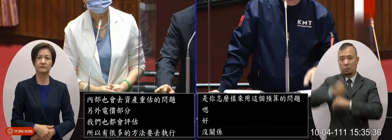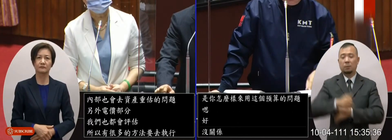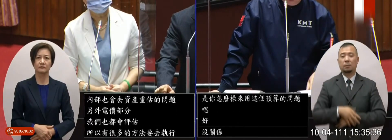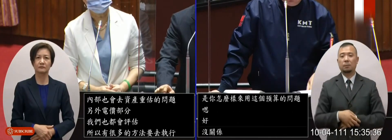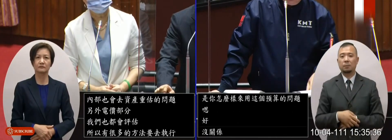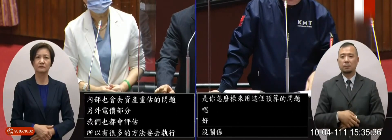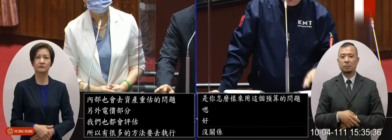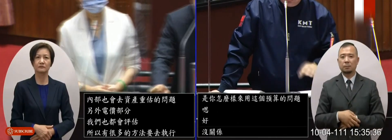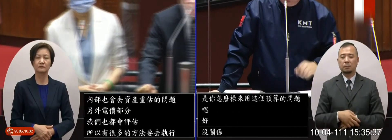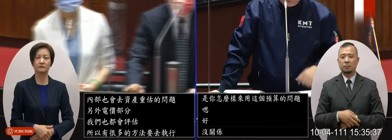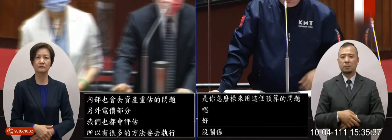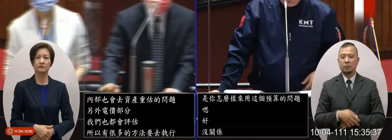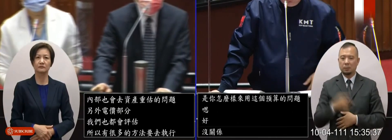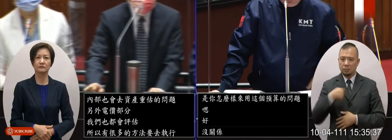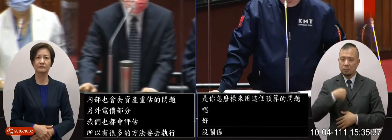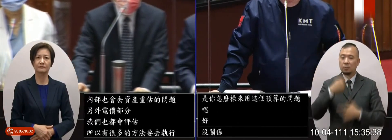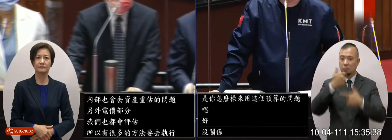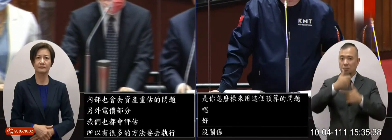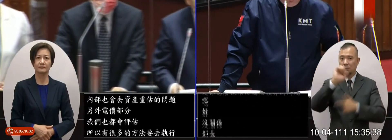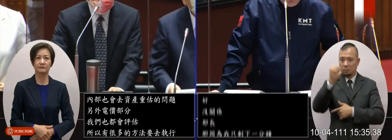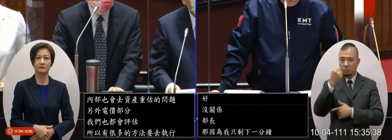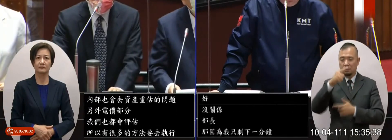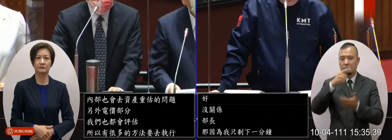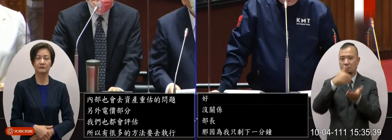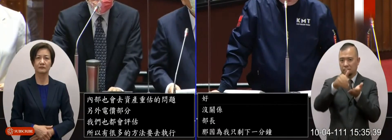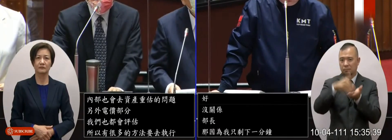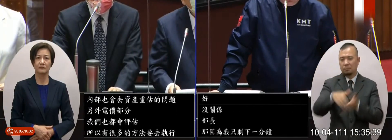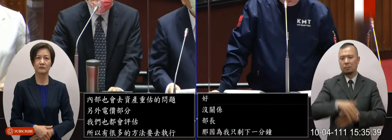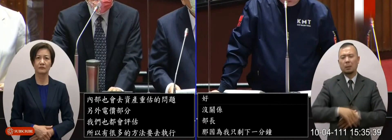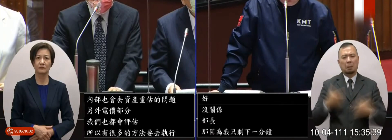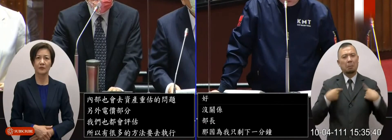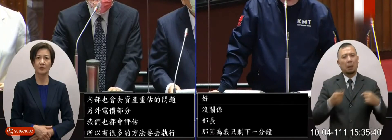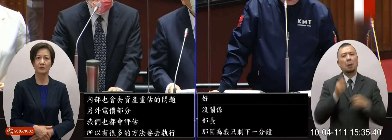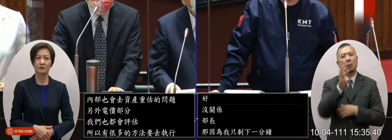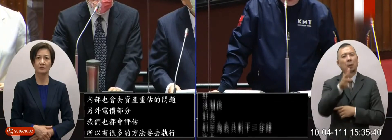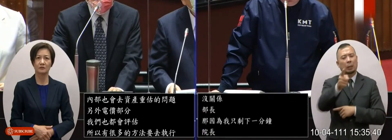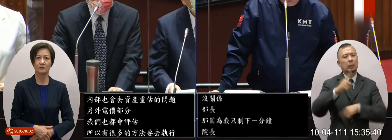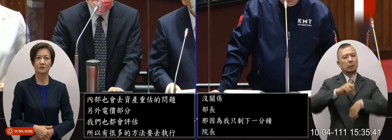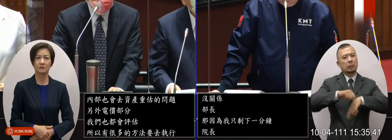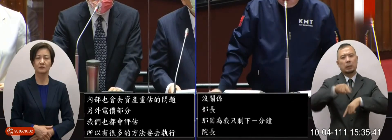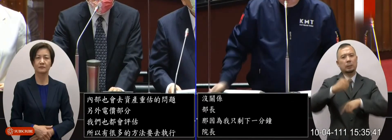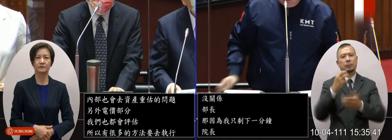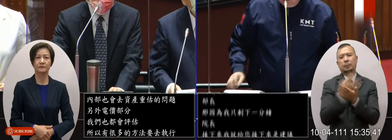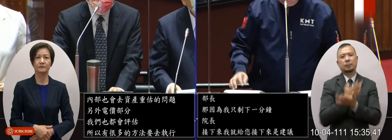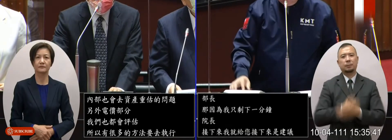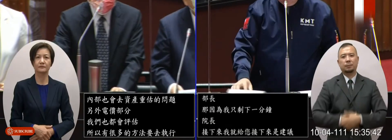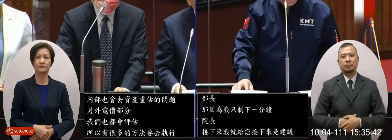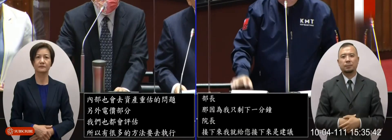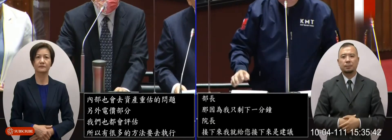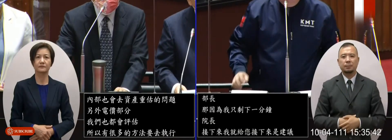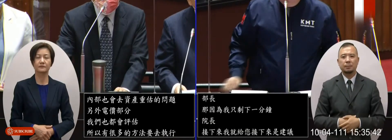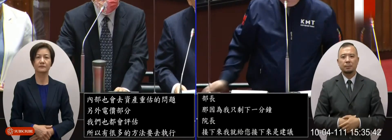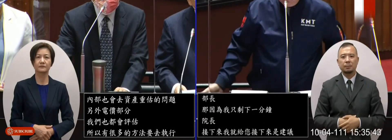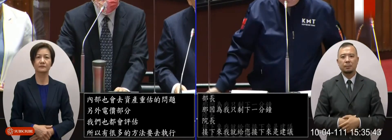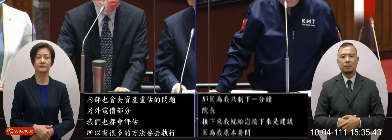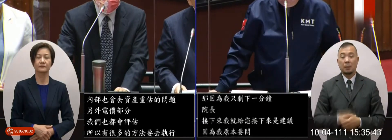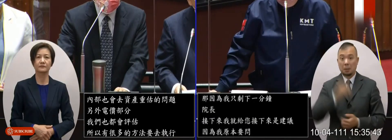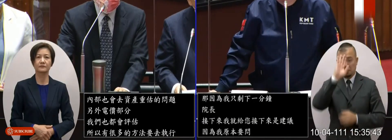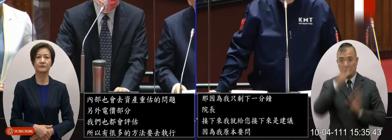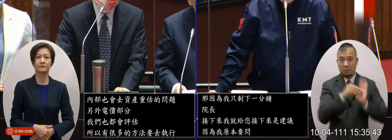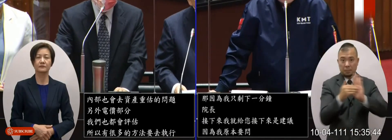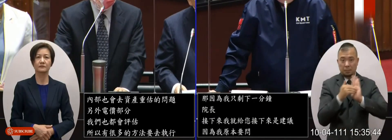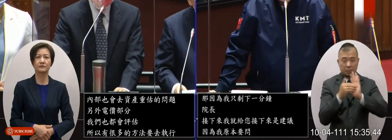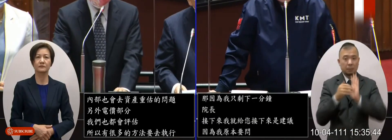您的接下来是建议。因为我原本要问，但时间已经真的太少，就是有关于防疫经